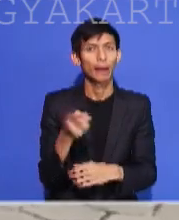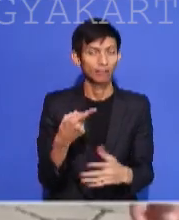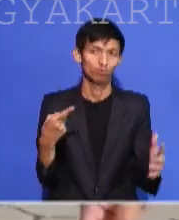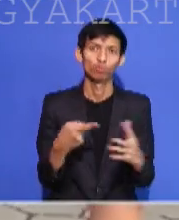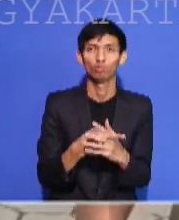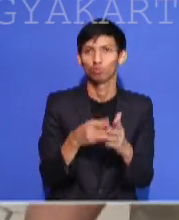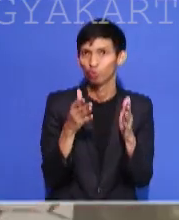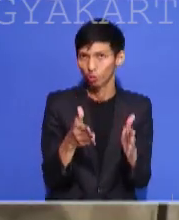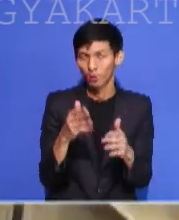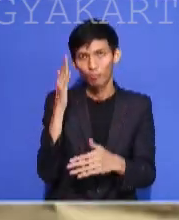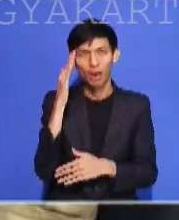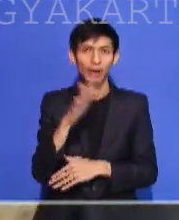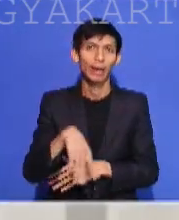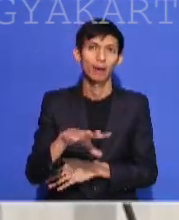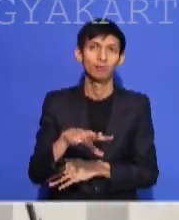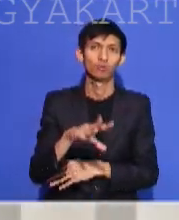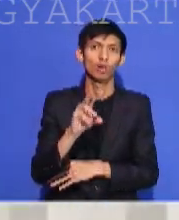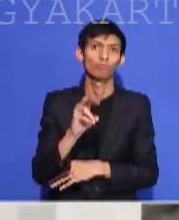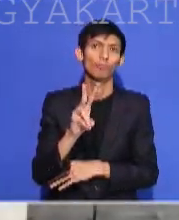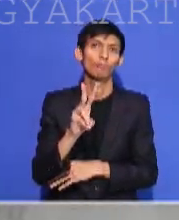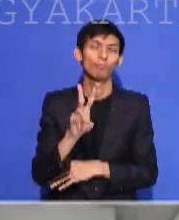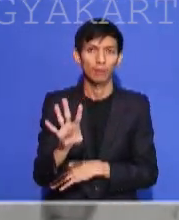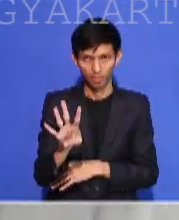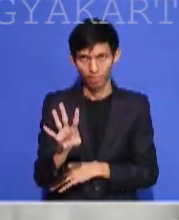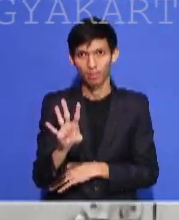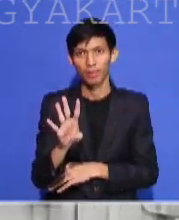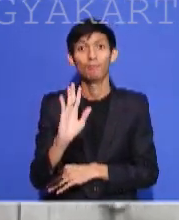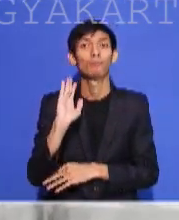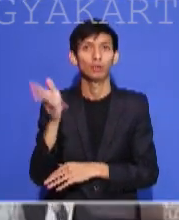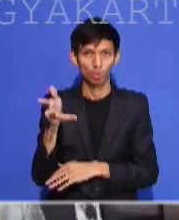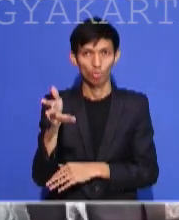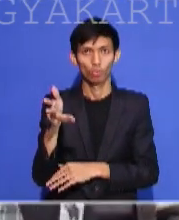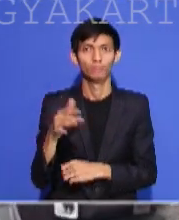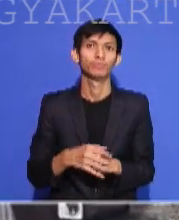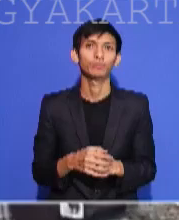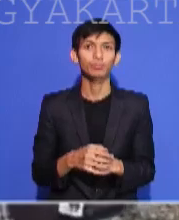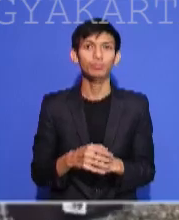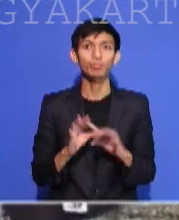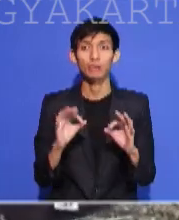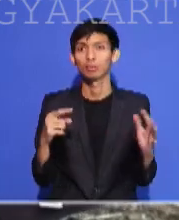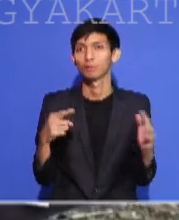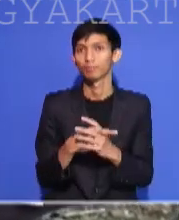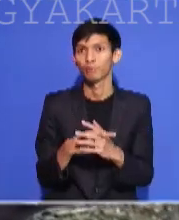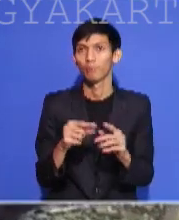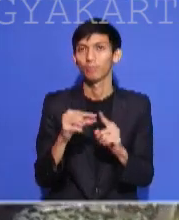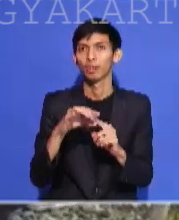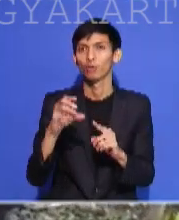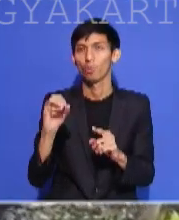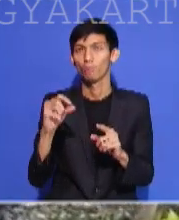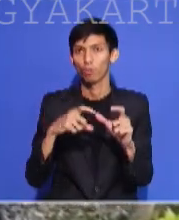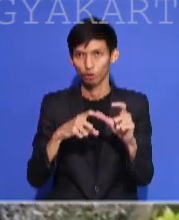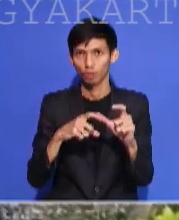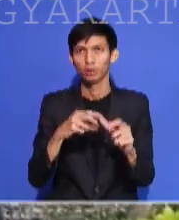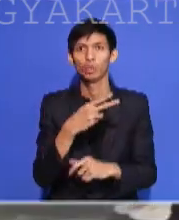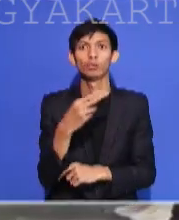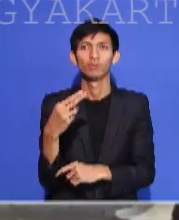kepala daerah atau Pilkada 2024 besok. Bekerjasama dengan PT Pos Indonesia, logistik tersebut